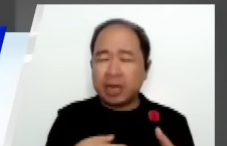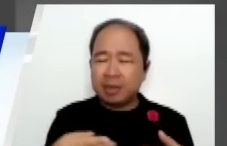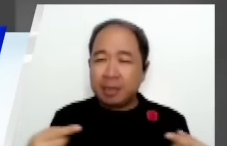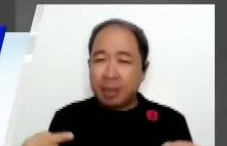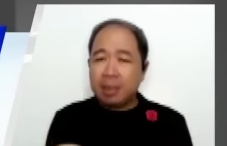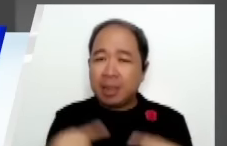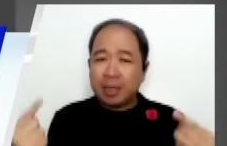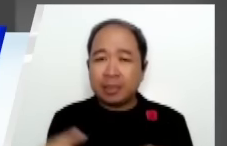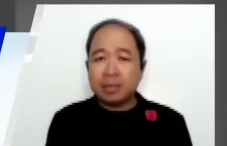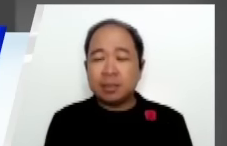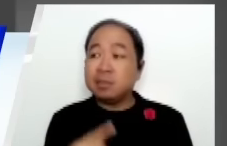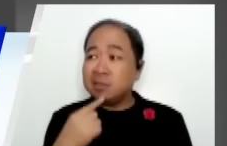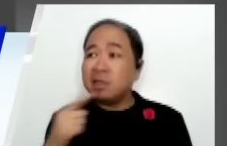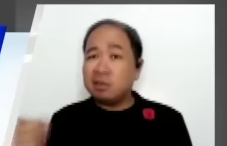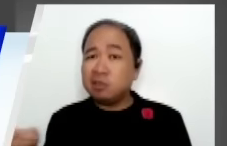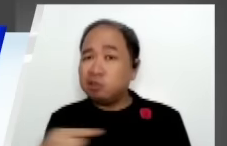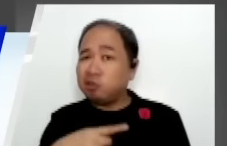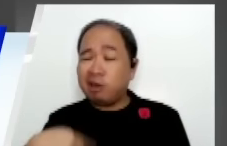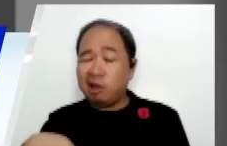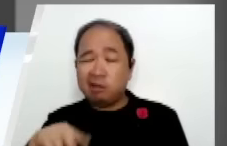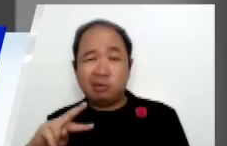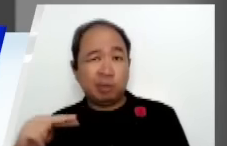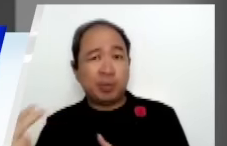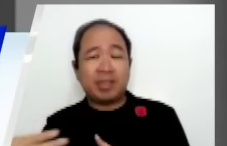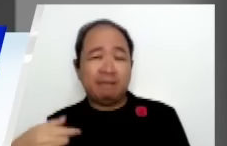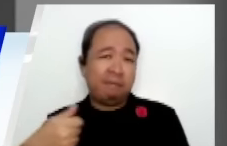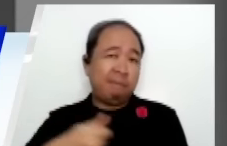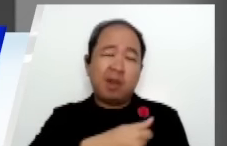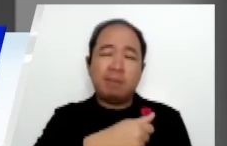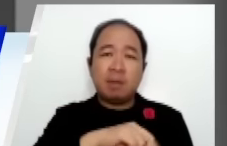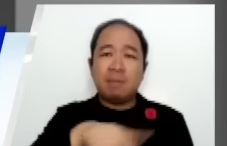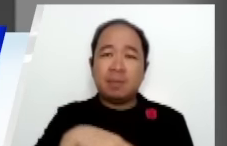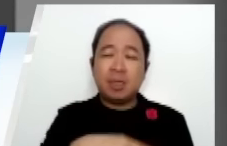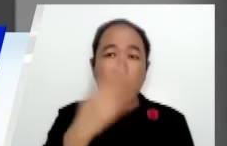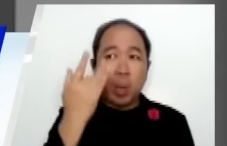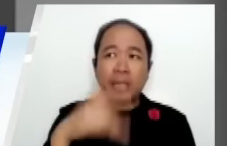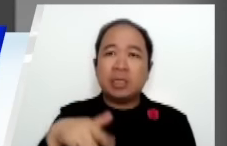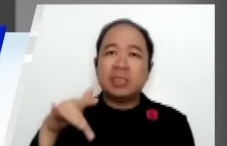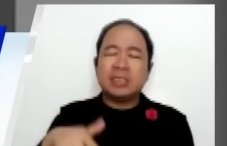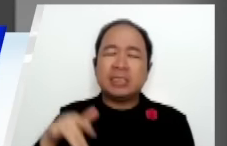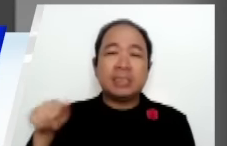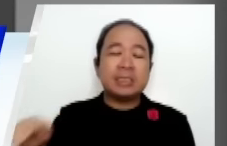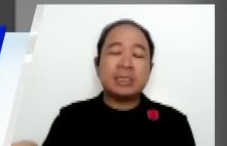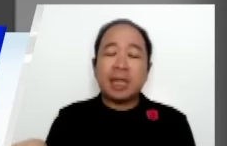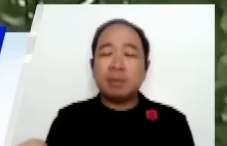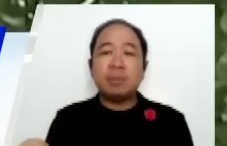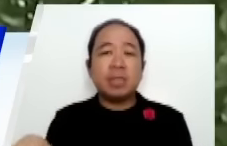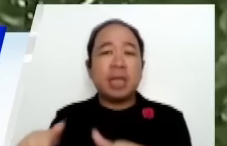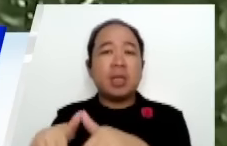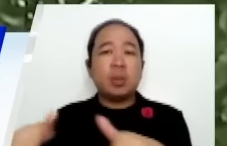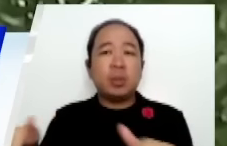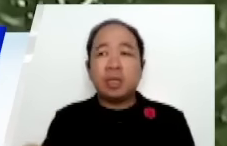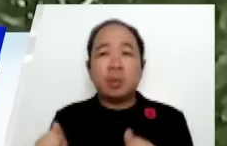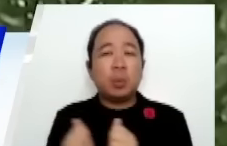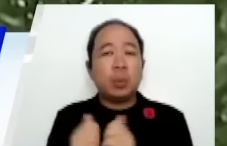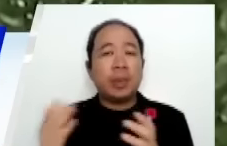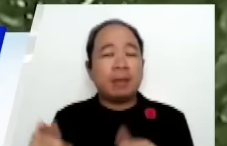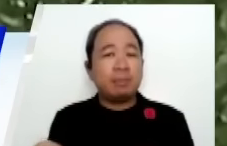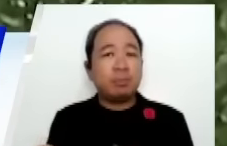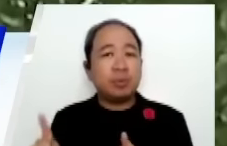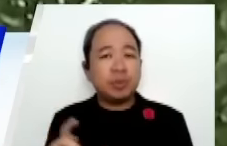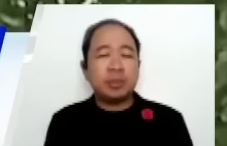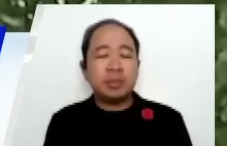may kasalanan dahil pumasok ito sa kanilang teritoryo sa Shanbinjiao nang walang paalam. Binigyan din ng